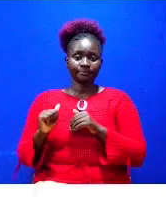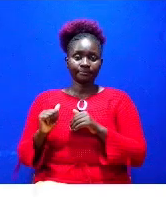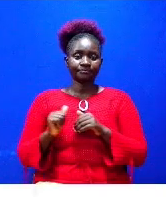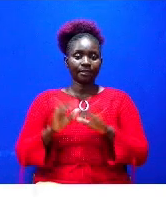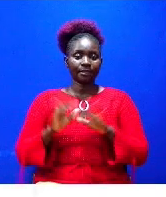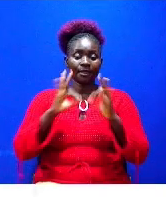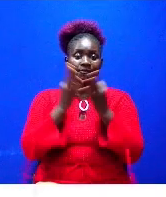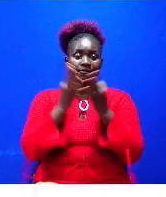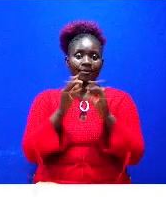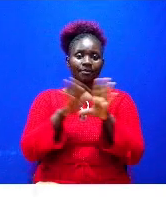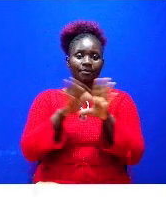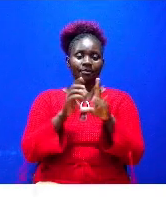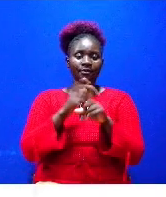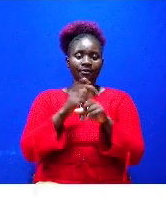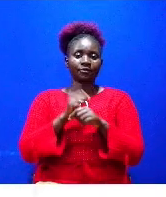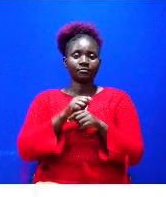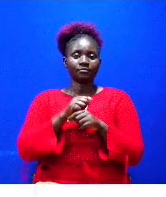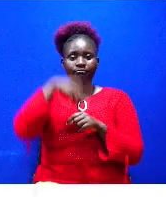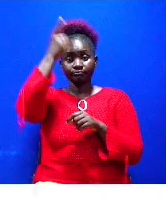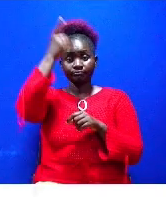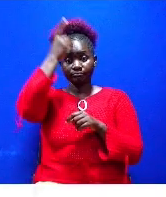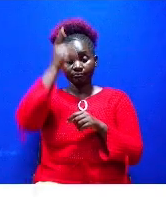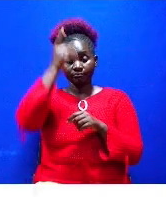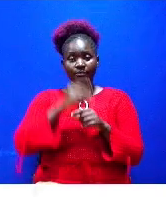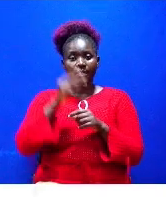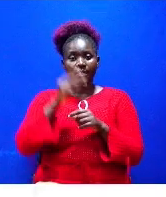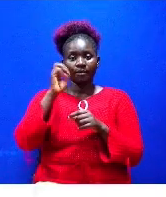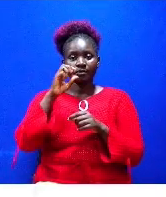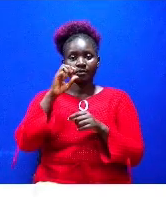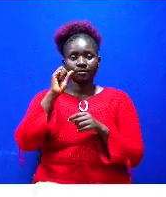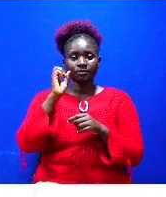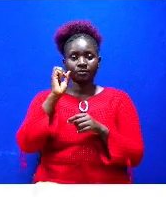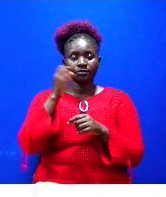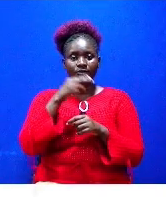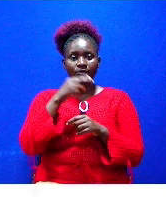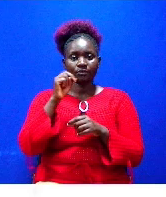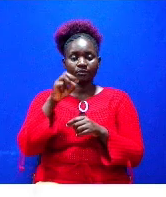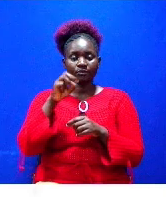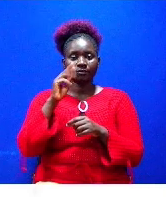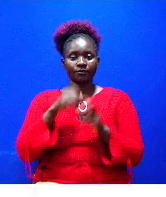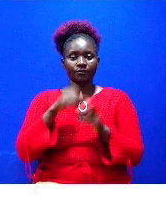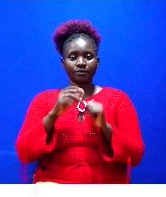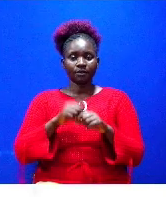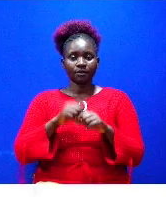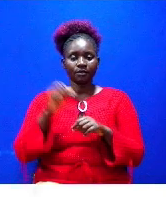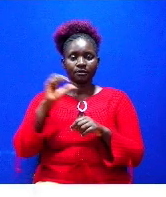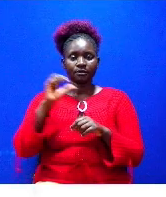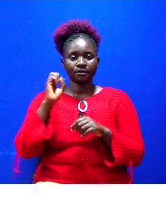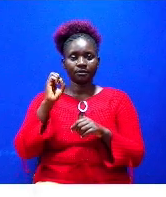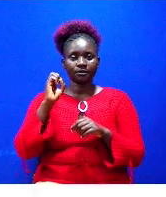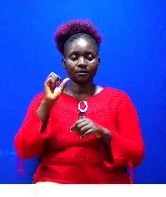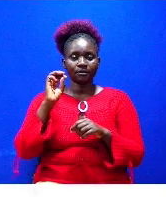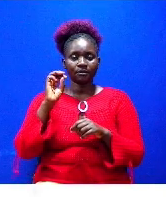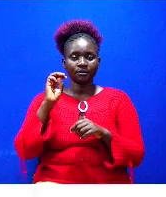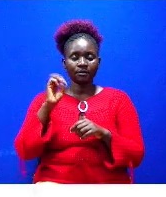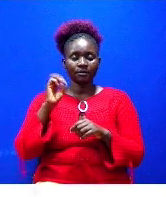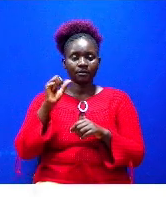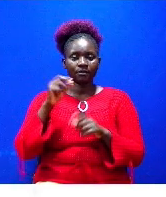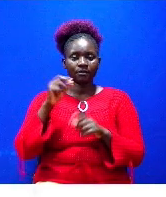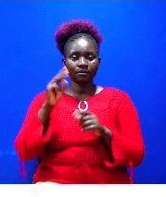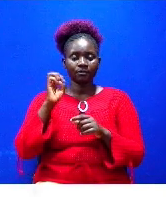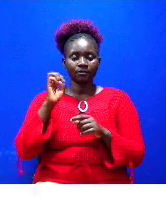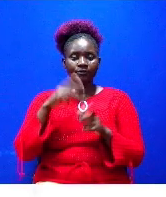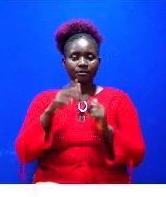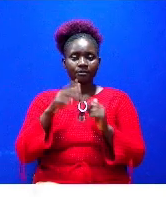Mokuru wa sekenyoroki ya Mochenwa geta Ejo kutoka se wadi ya Gesima bunge ya kitutu masaba imeye kaunti ya Nyamira Ya